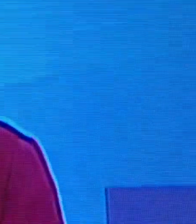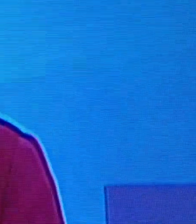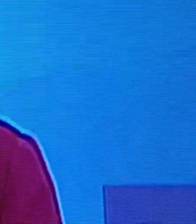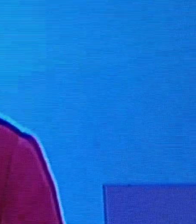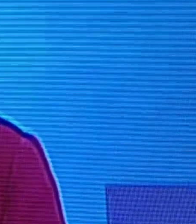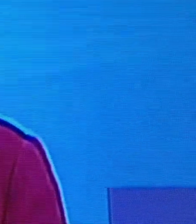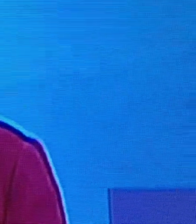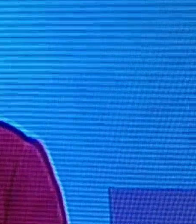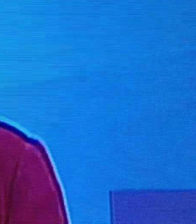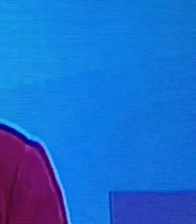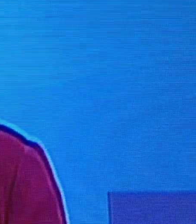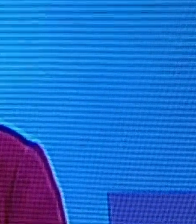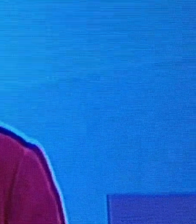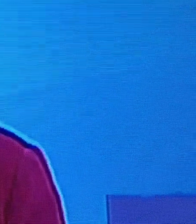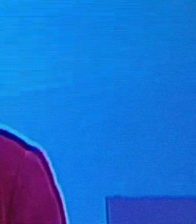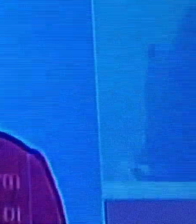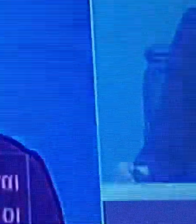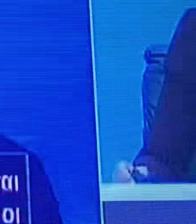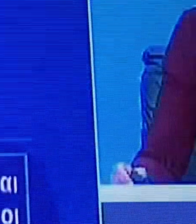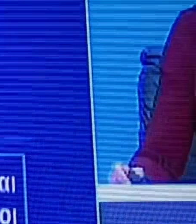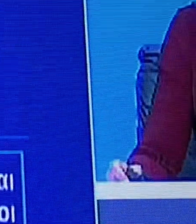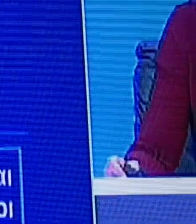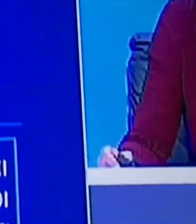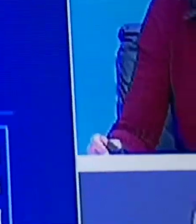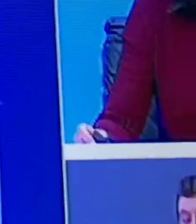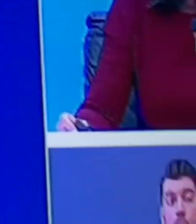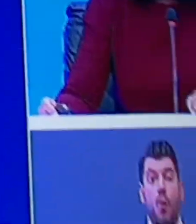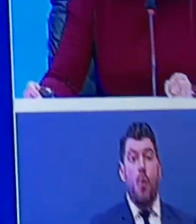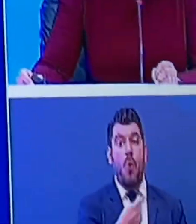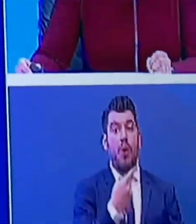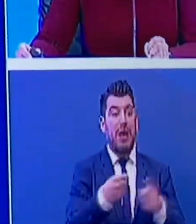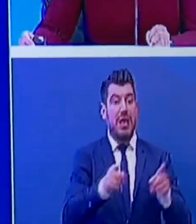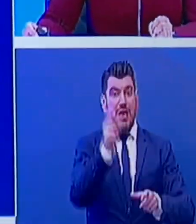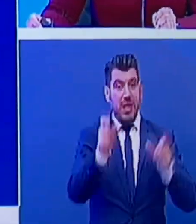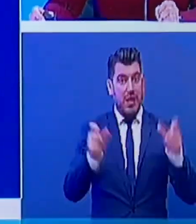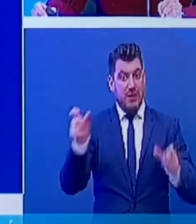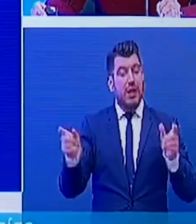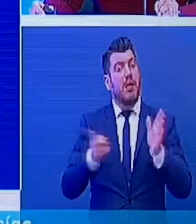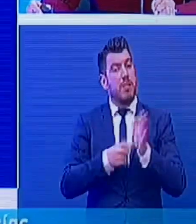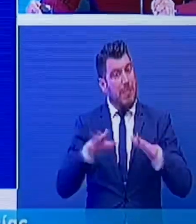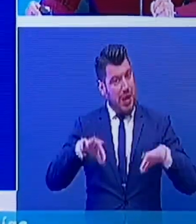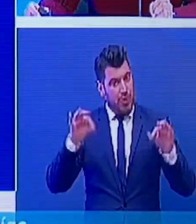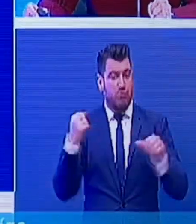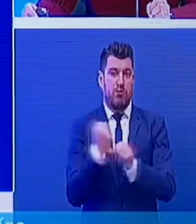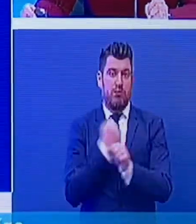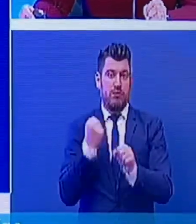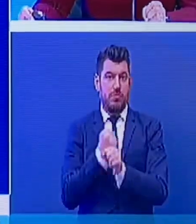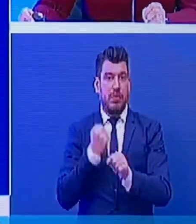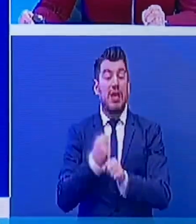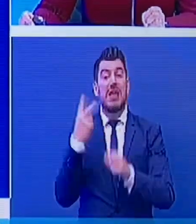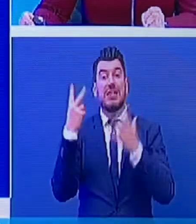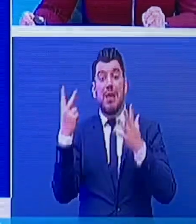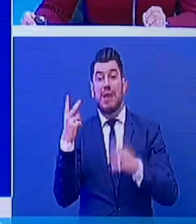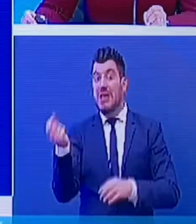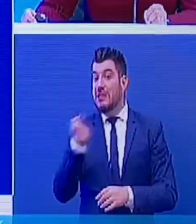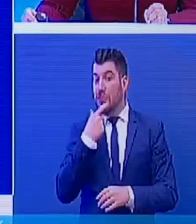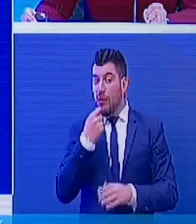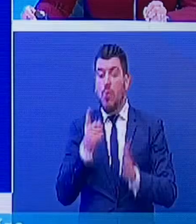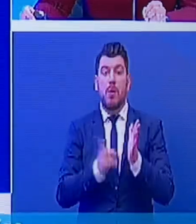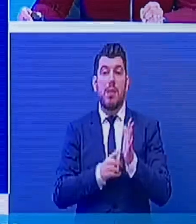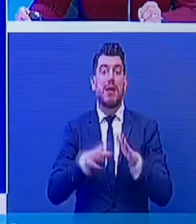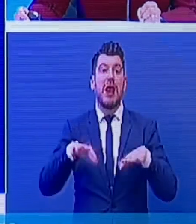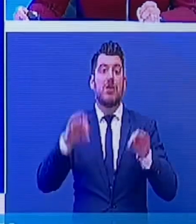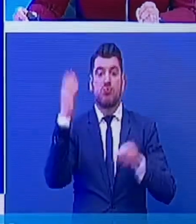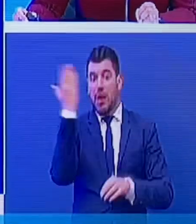σχεδιασμός είναι την 3η-1η Σεπτεμβρίου οι εκπαιδευτικοί να αναλάβουν υπηρεσία στα σχολεία τους και τη Δευτέρα 7 Σεπτεμβρίου να ξεκινήσουν τα